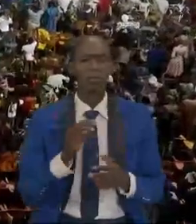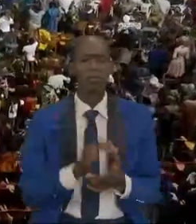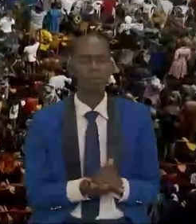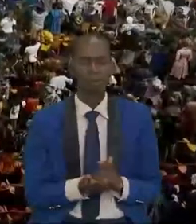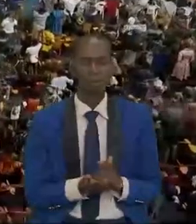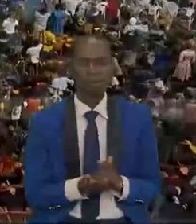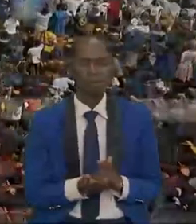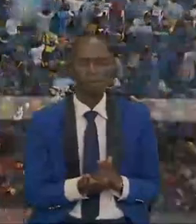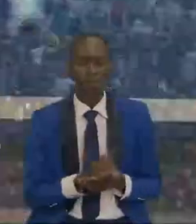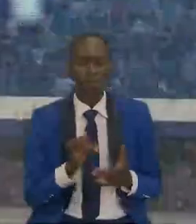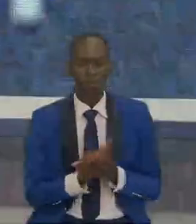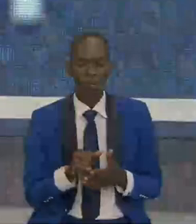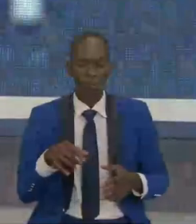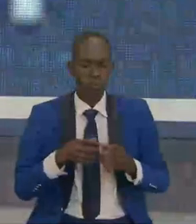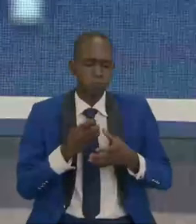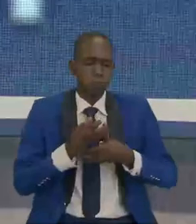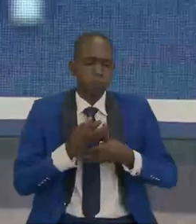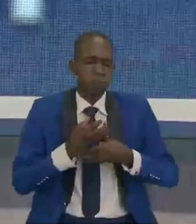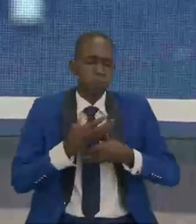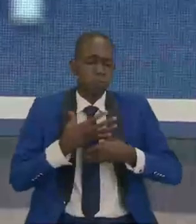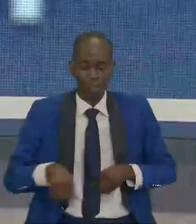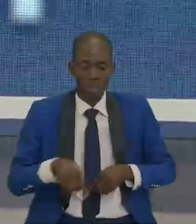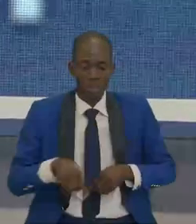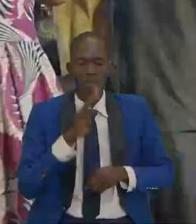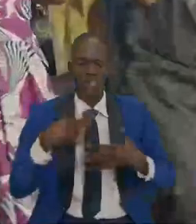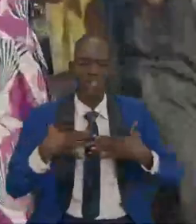Cette tumeur disparaît au nom de Jésus.